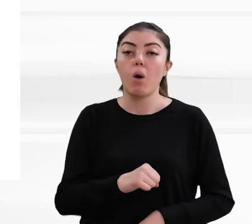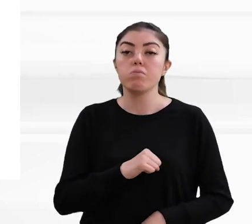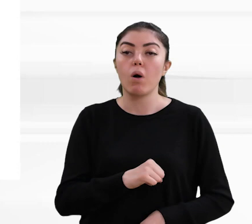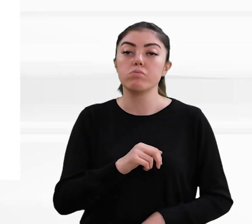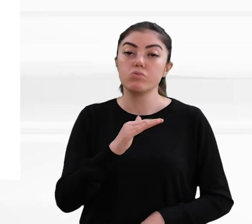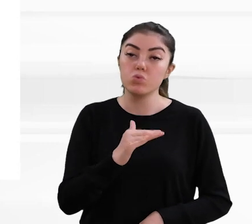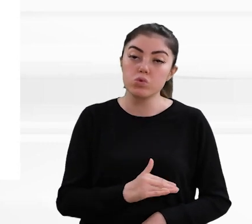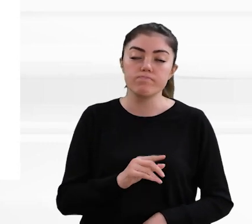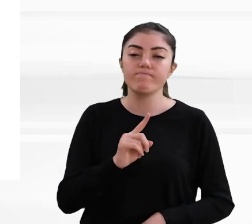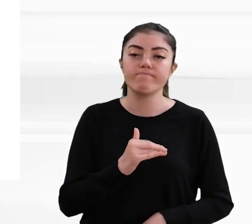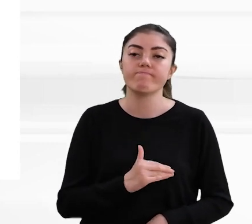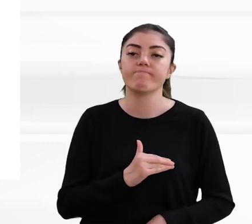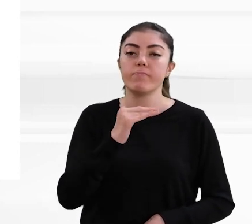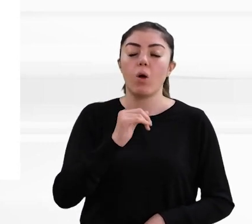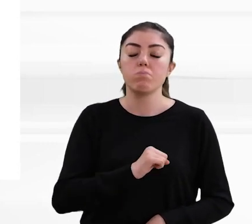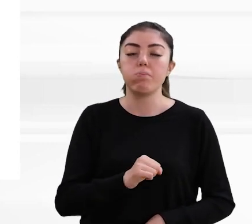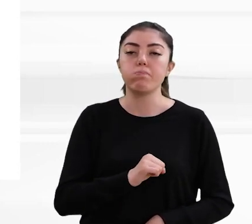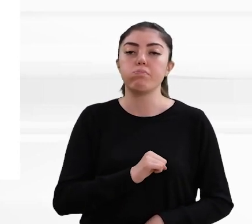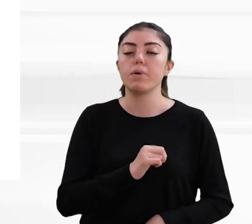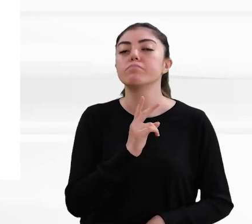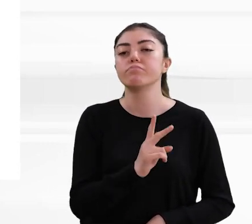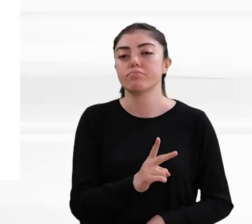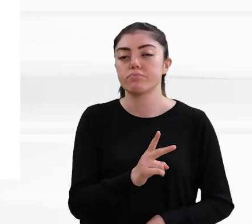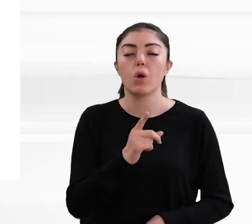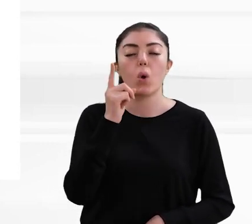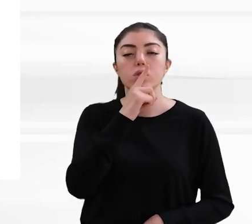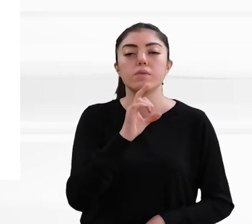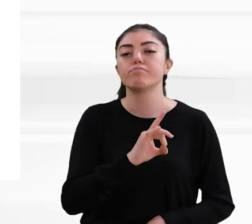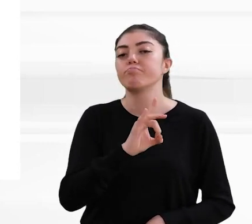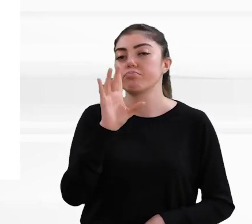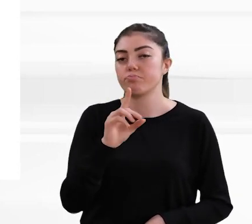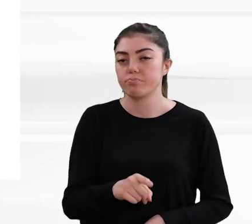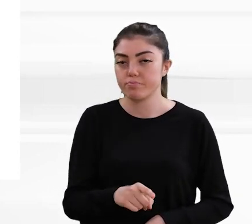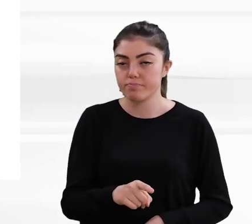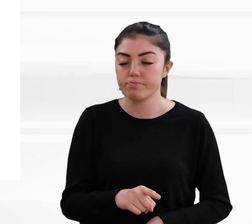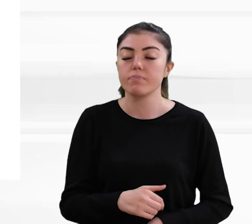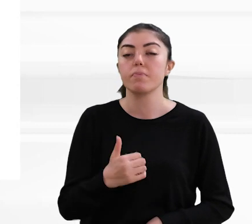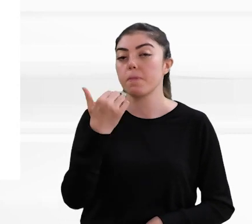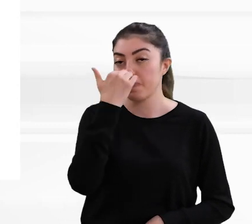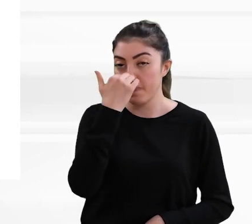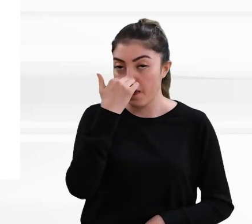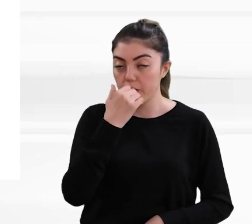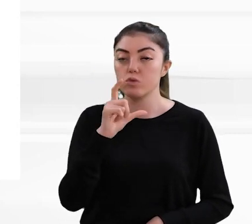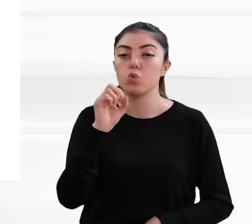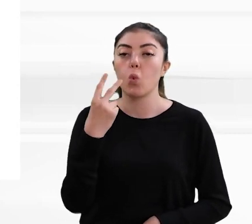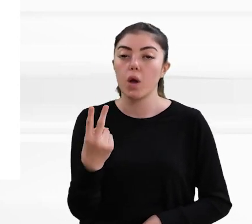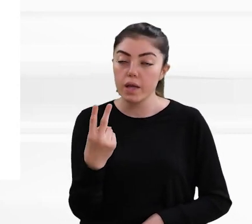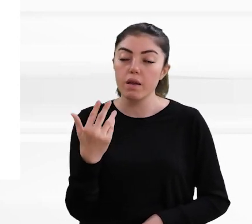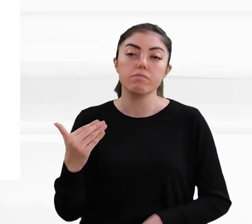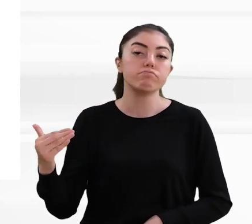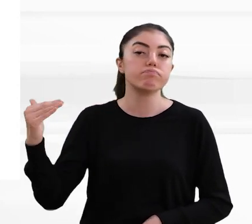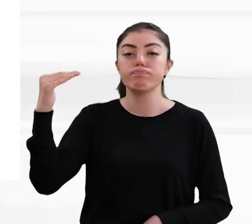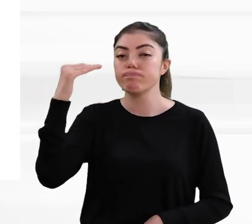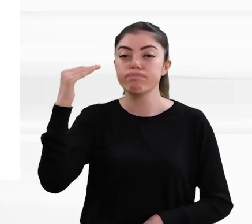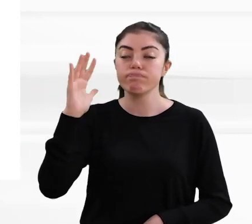atış hızını düşmesi değil artmasını sağlar Öyleyse oyuncu yanlış oldu kandaki karbondioksit